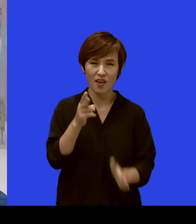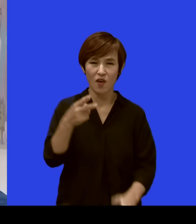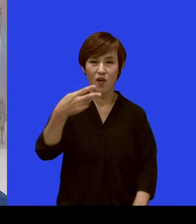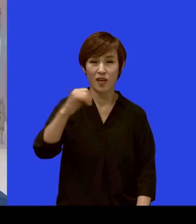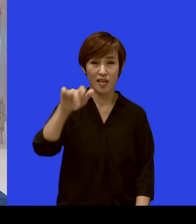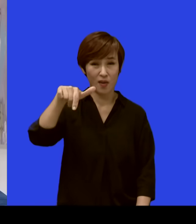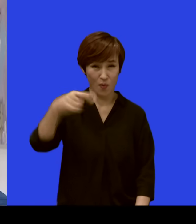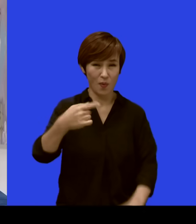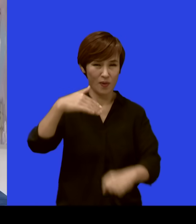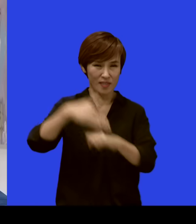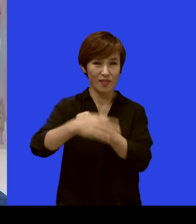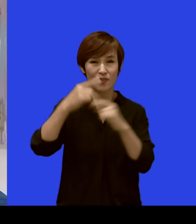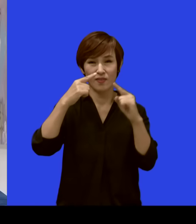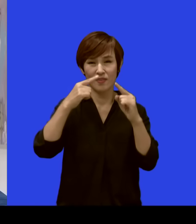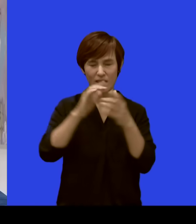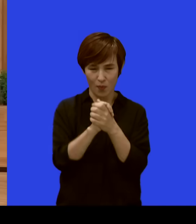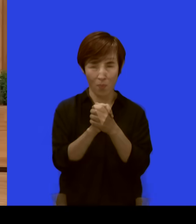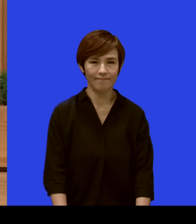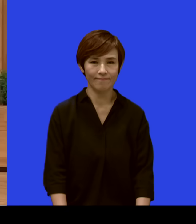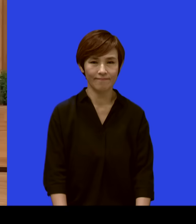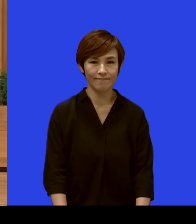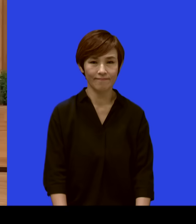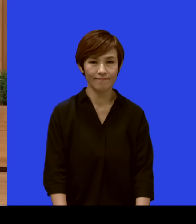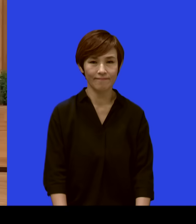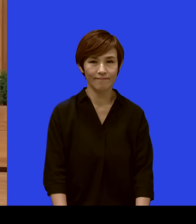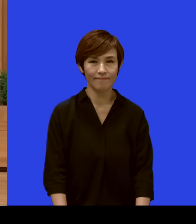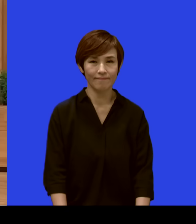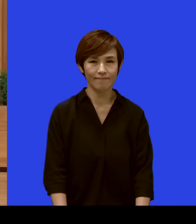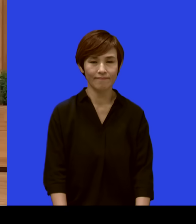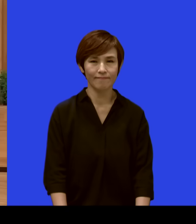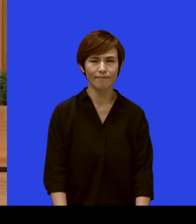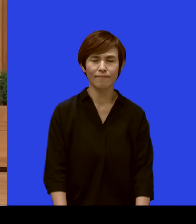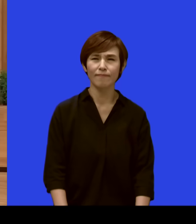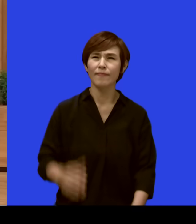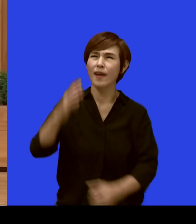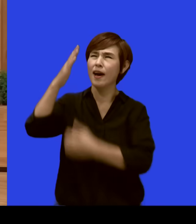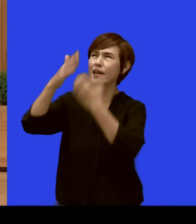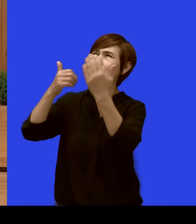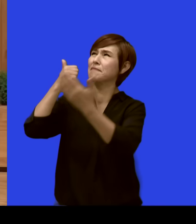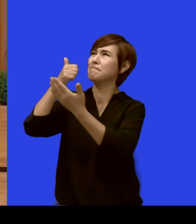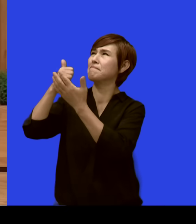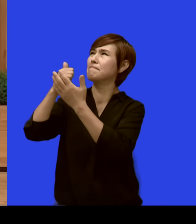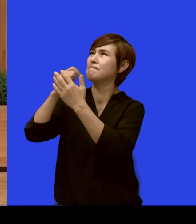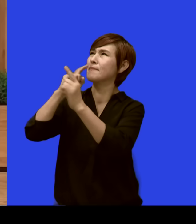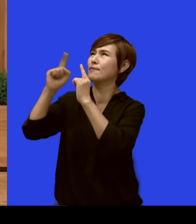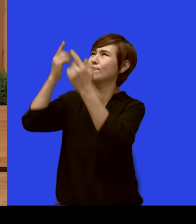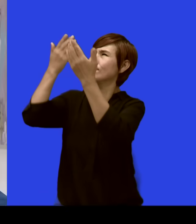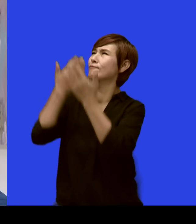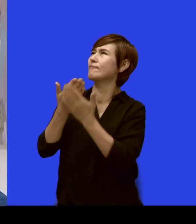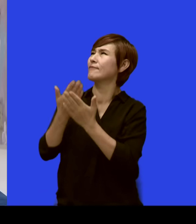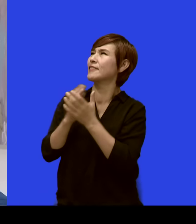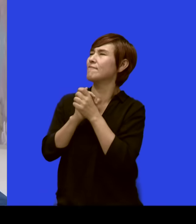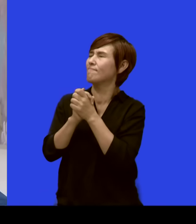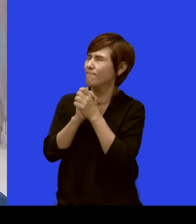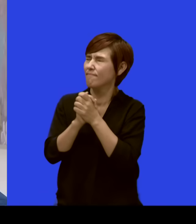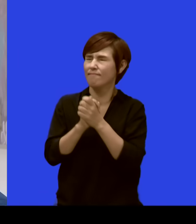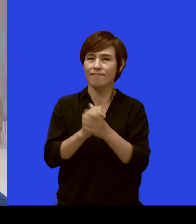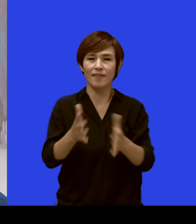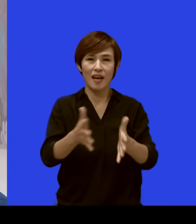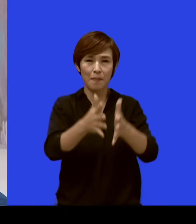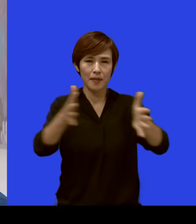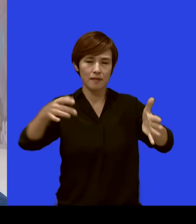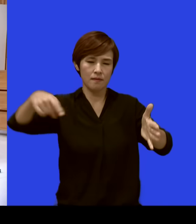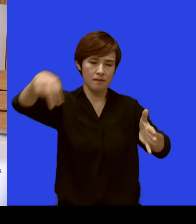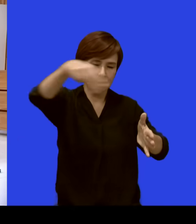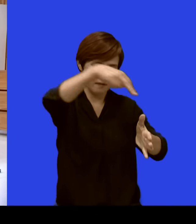작전이라고 그래서 제 아파트를 7바퀴 돕니다. 하나님 말씀을 주시옵소서 이러고 이제 말씀을 이제 묵상을 하면서 도는데 한 2바퀴 돌았는데